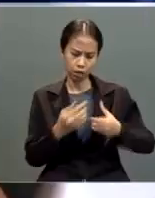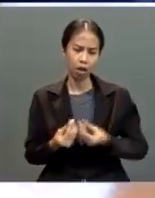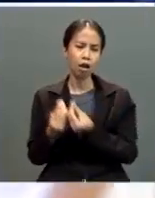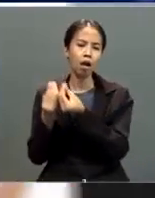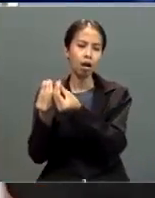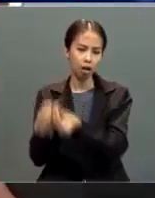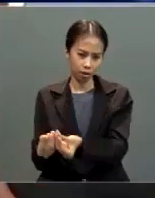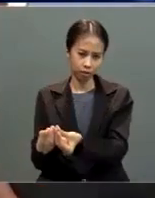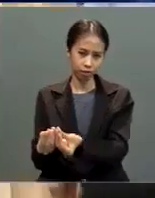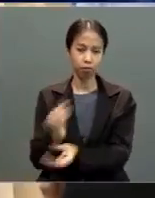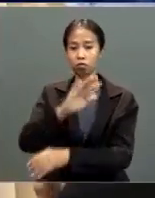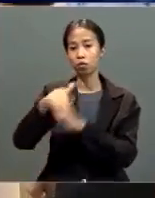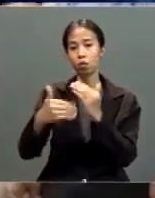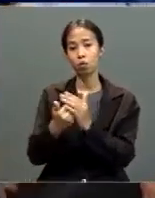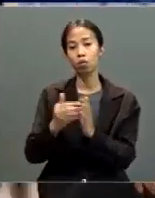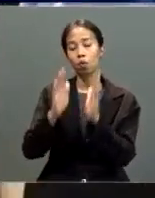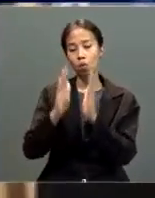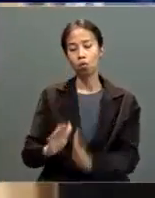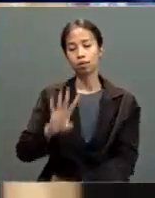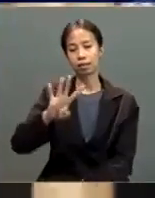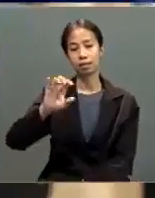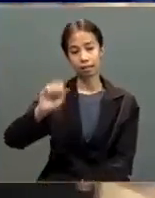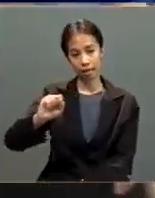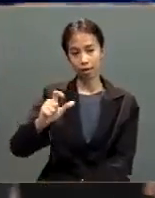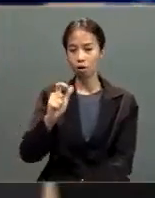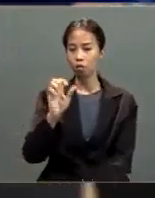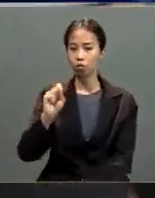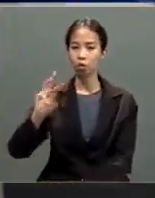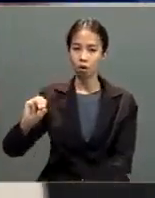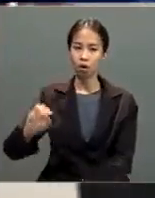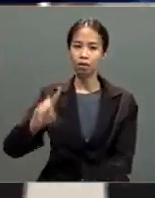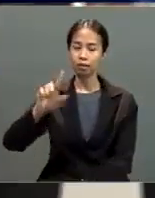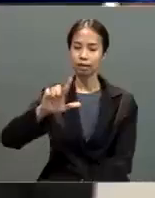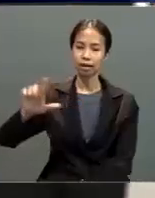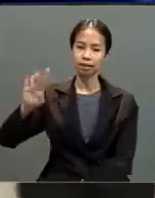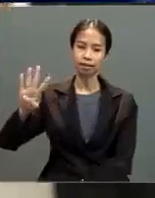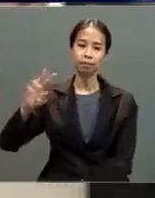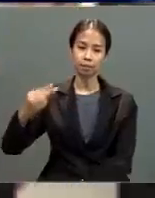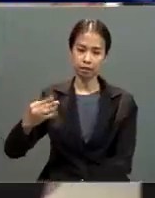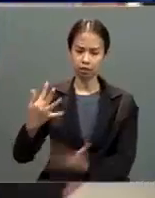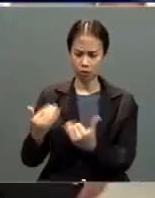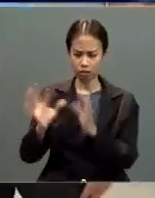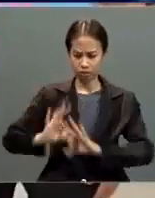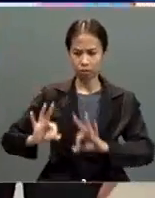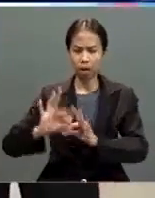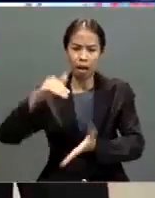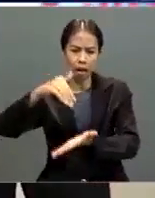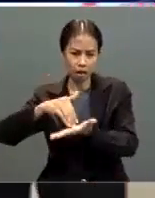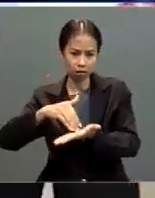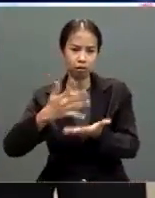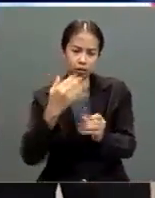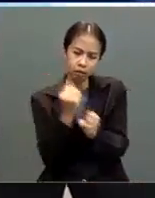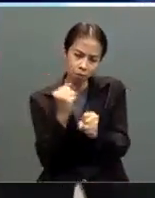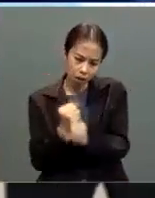าธารณสุขทั้งระบบนะครับ 400,000 คนและอสมอีกกว่า 1,400,000 คนครับที่ถือว่าเป็นกำลังหลักของประเทศใน